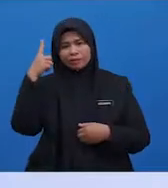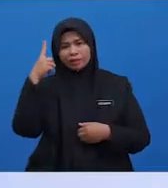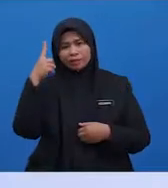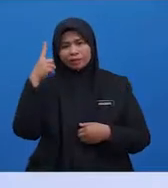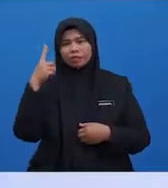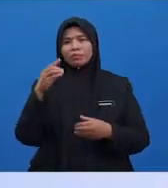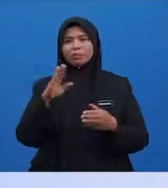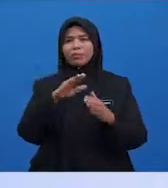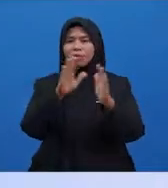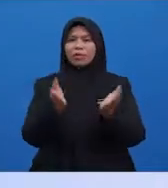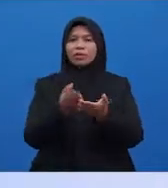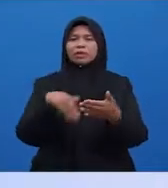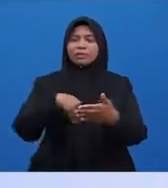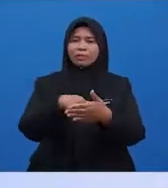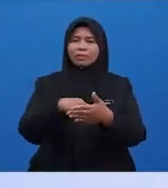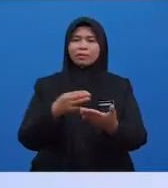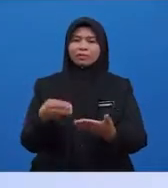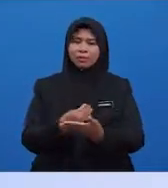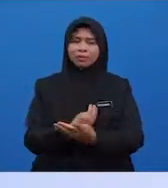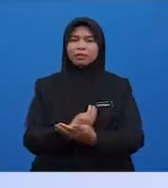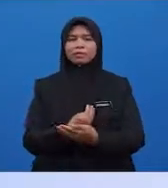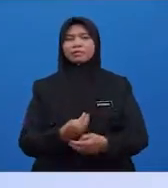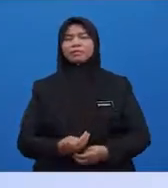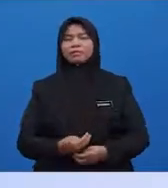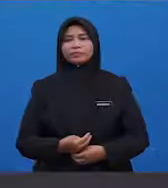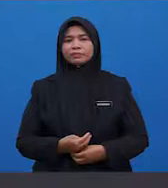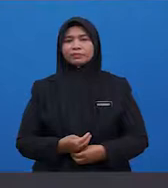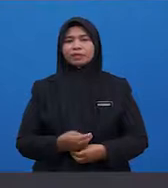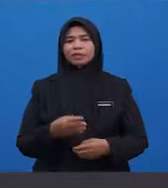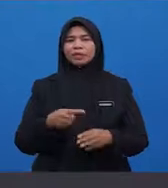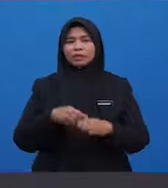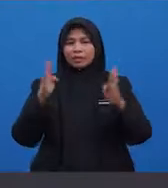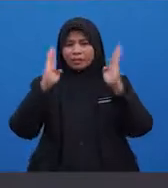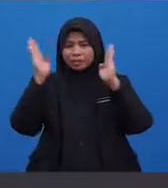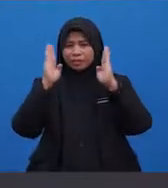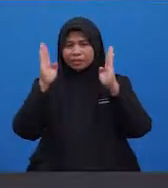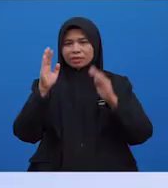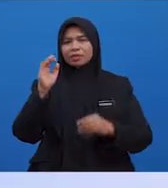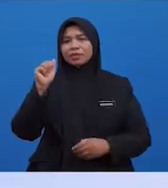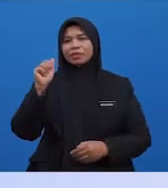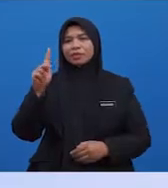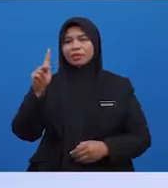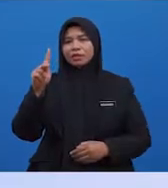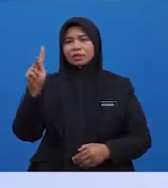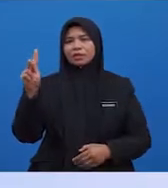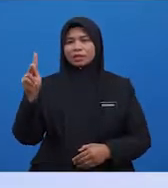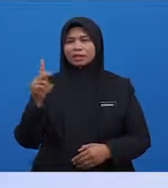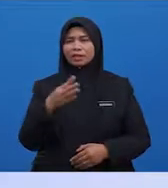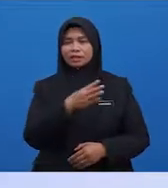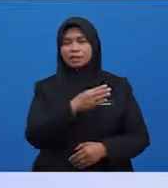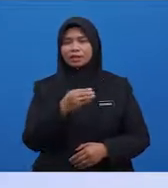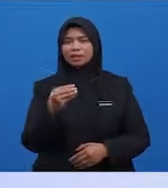kefahaman falsafah bola sepak moden. Di Malaysia, Akademi